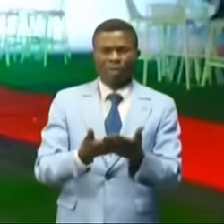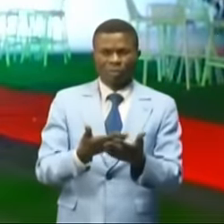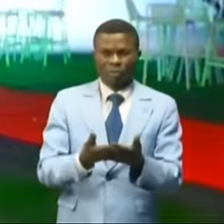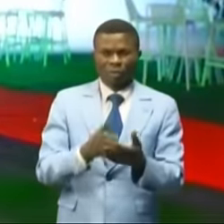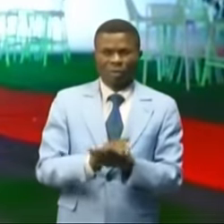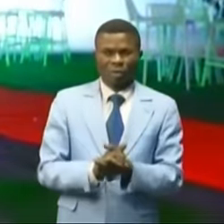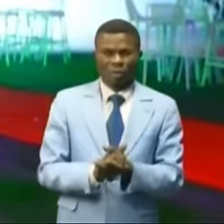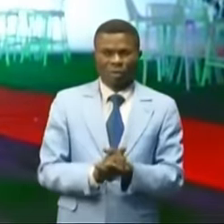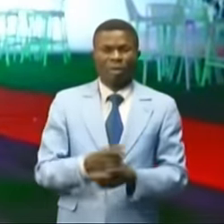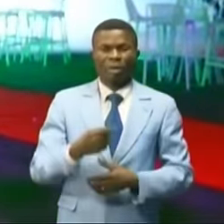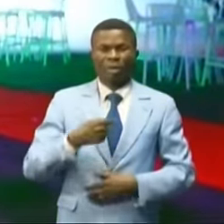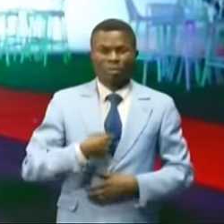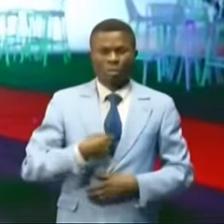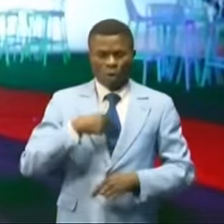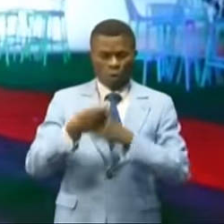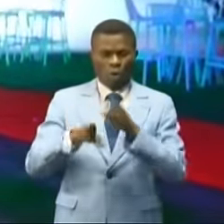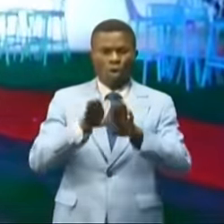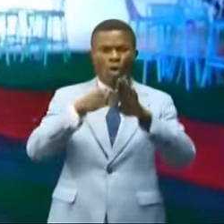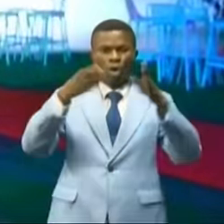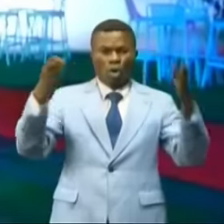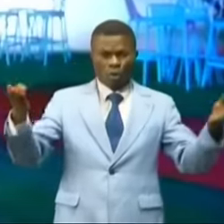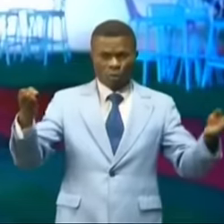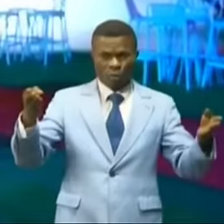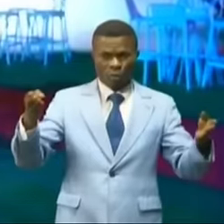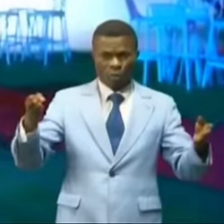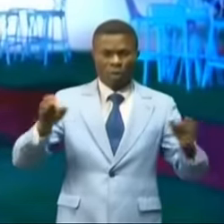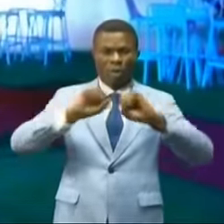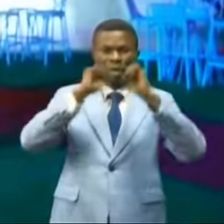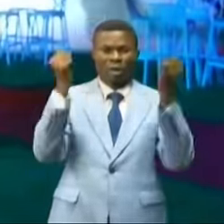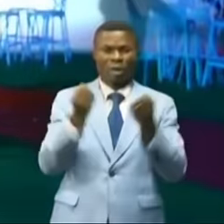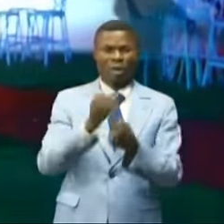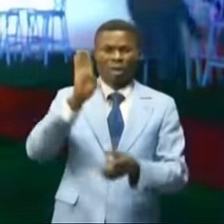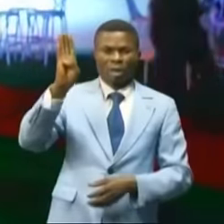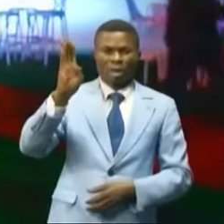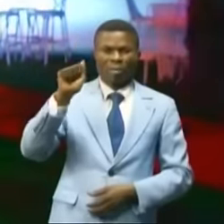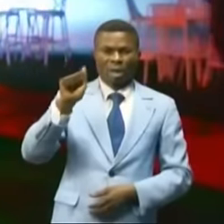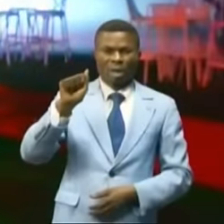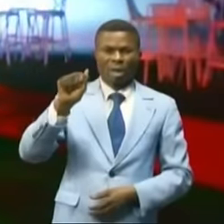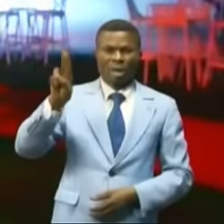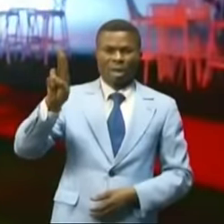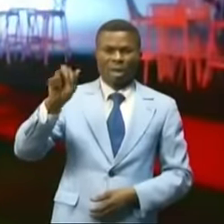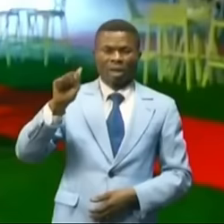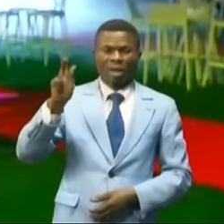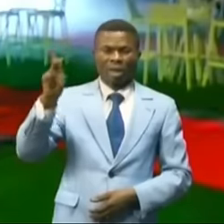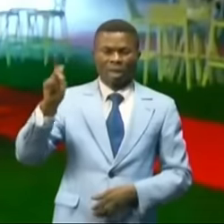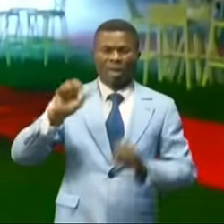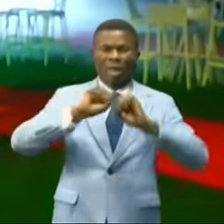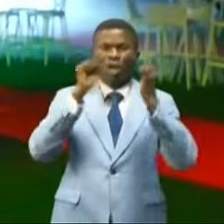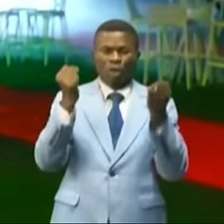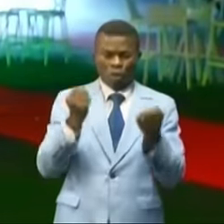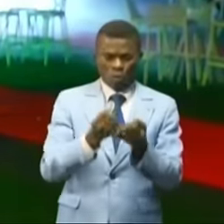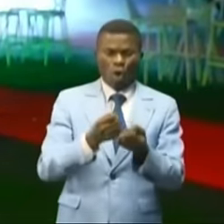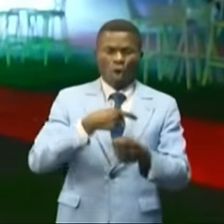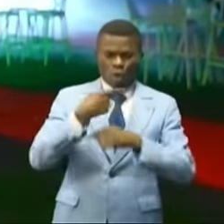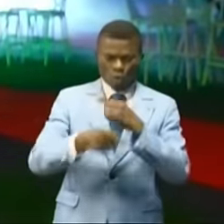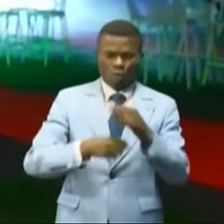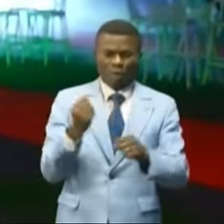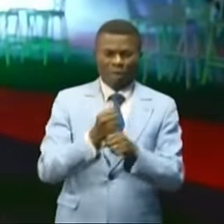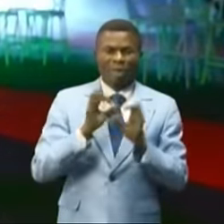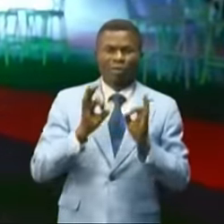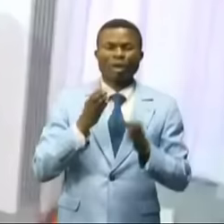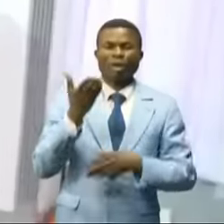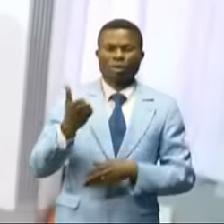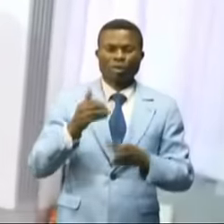avait pour sens le lancement officiel de la société Baraka Holding. Nous regroupons six sociétés dans lesquelles nous évoluons pour vous offrir